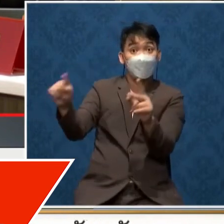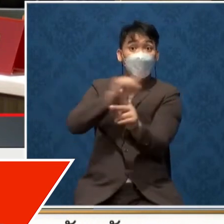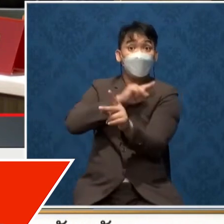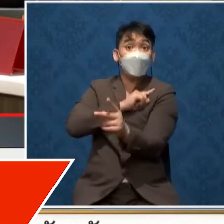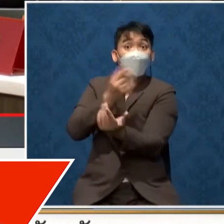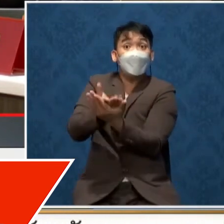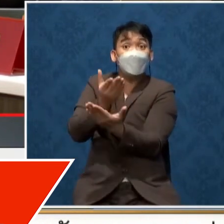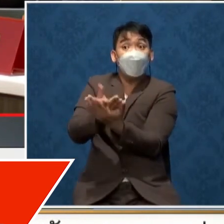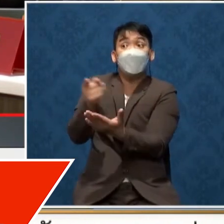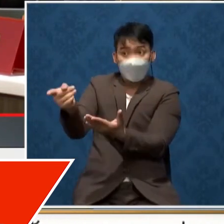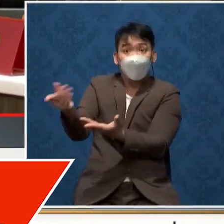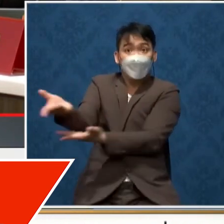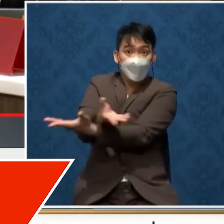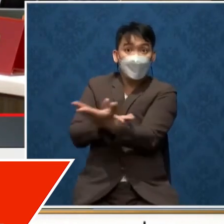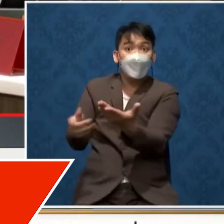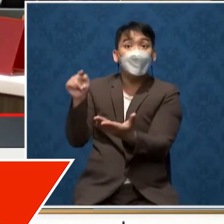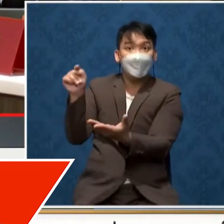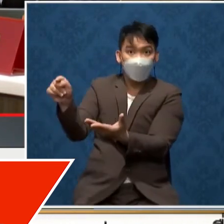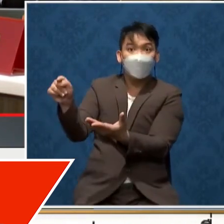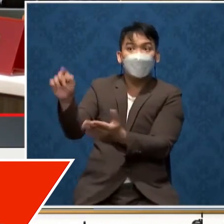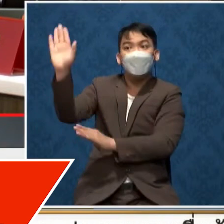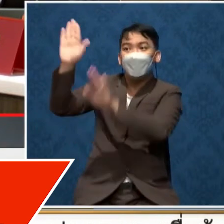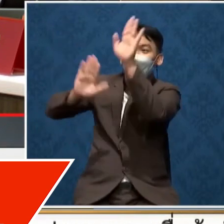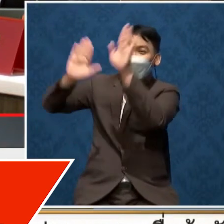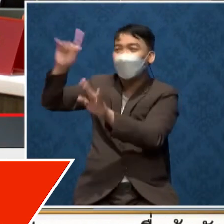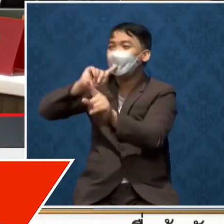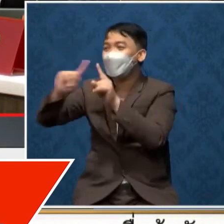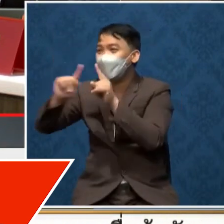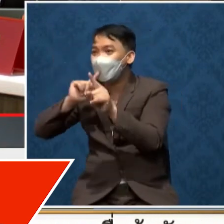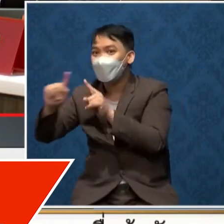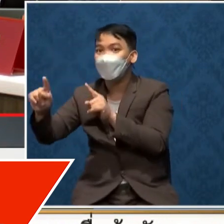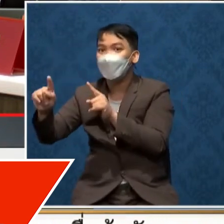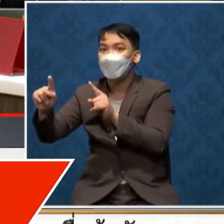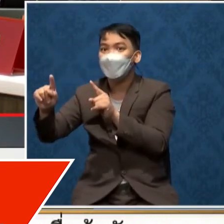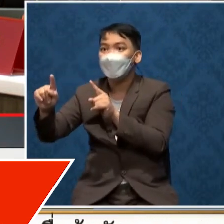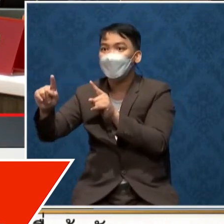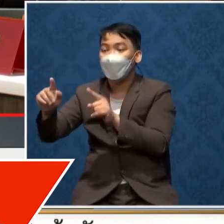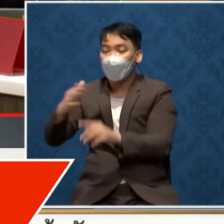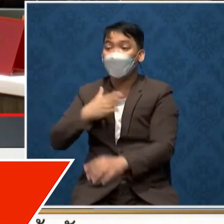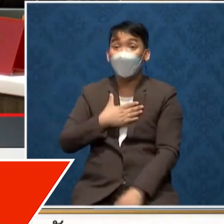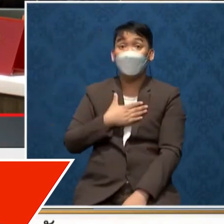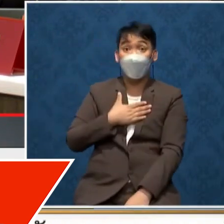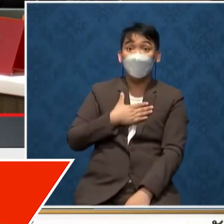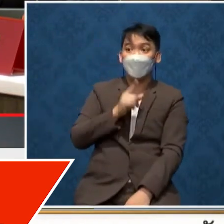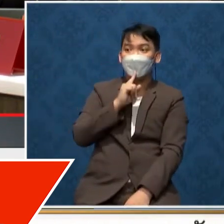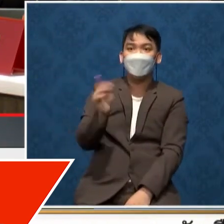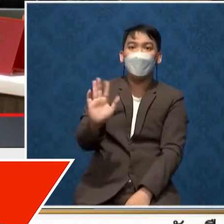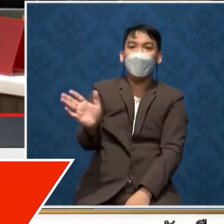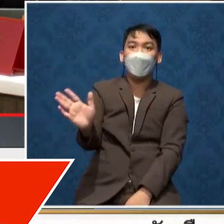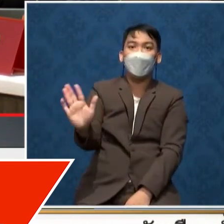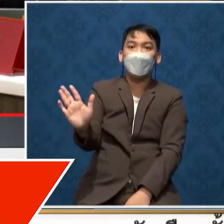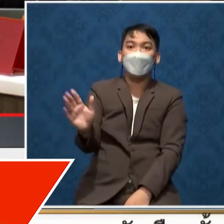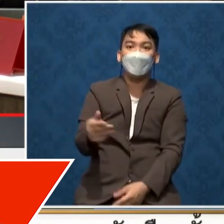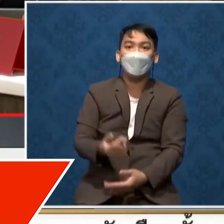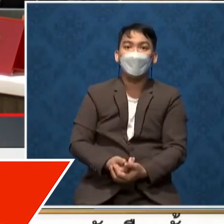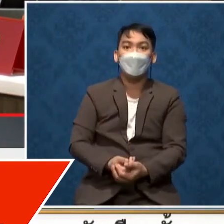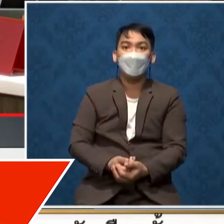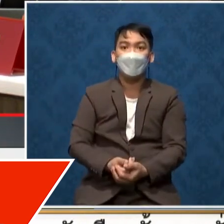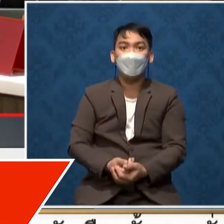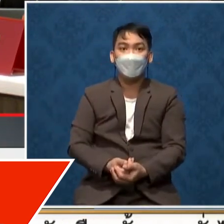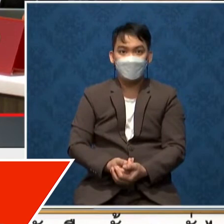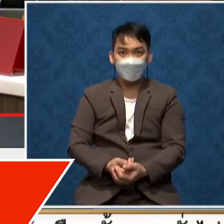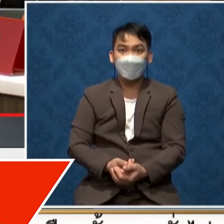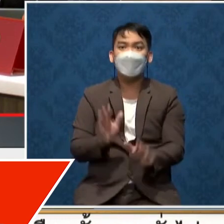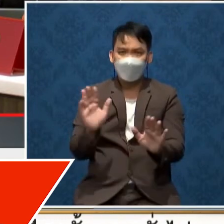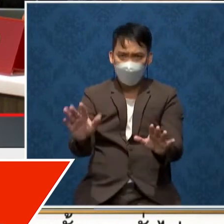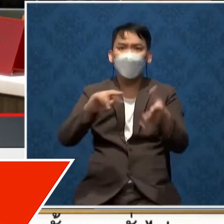าโดยมีการโหวตลงมติเห็นชอบผมก็จะไม่ว่านี่คือสิ่งที่คือการครอบง